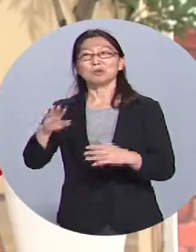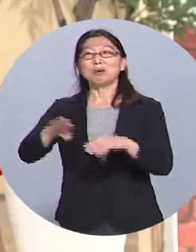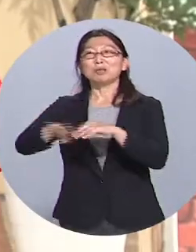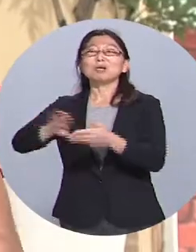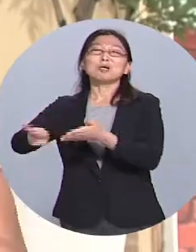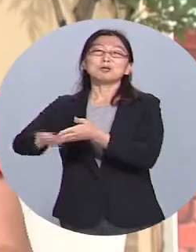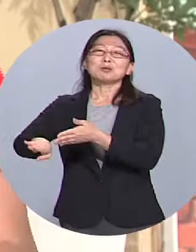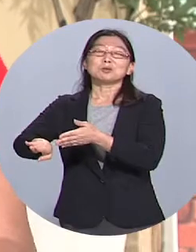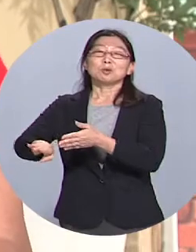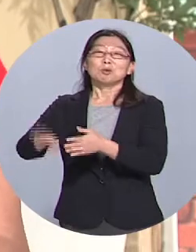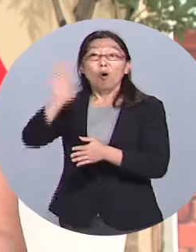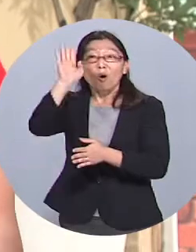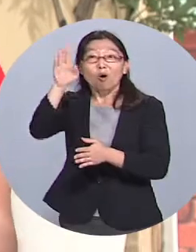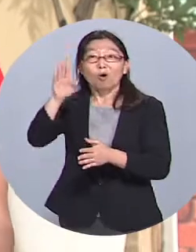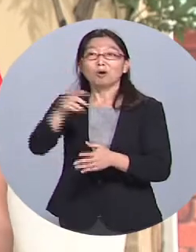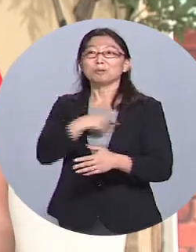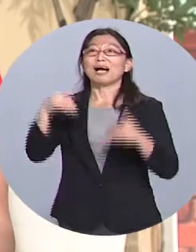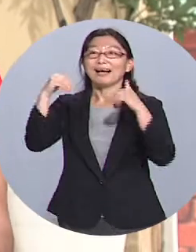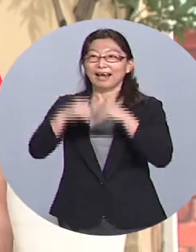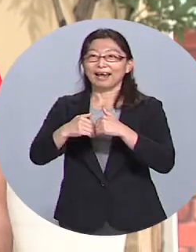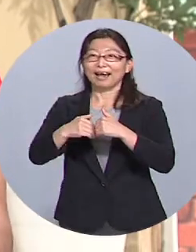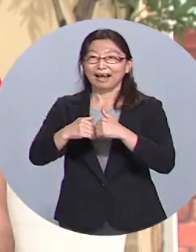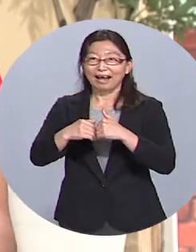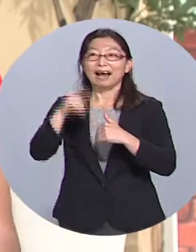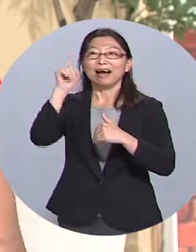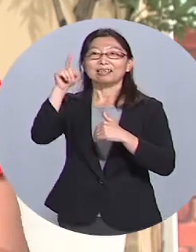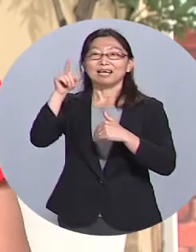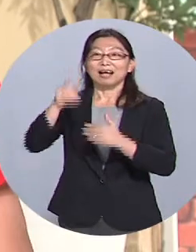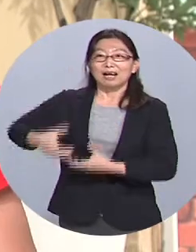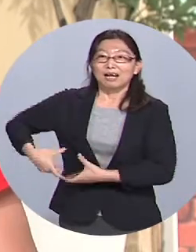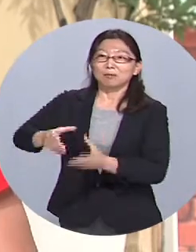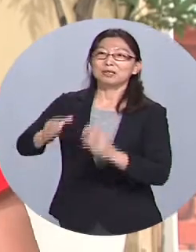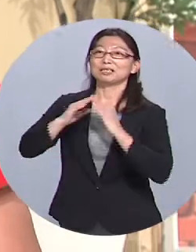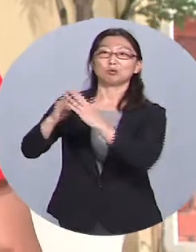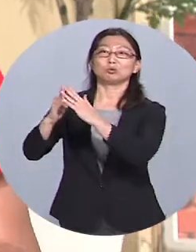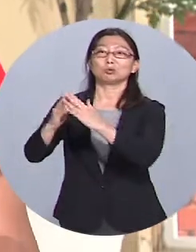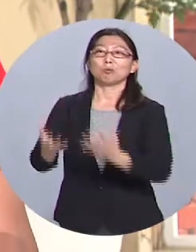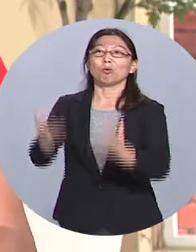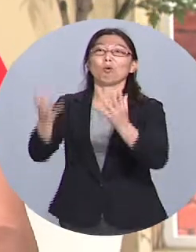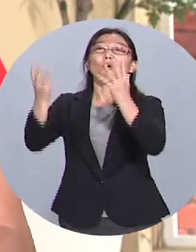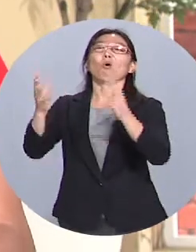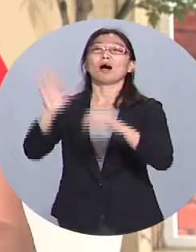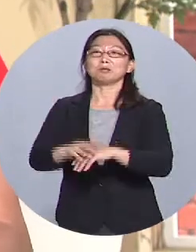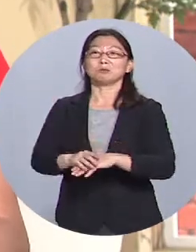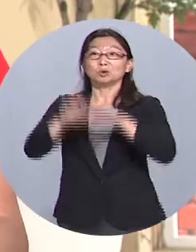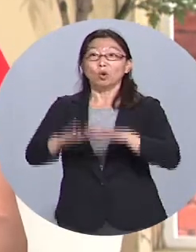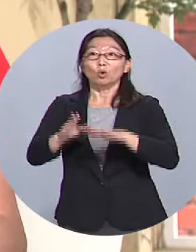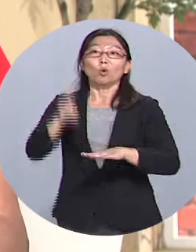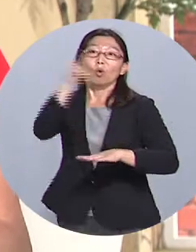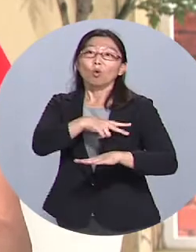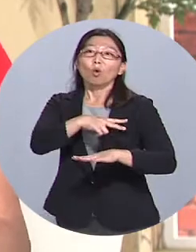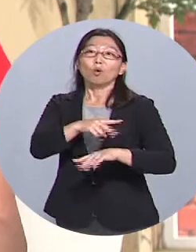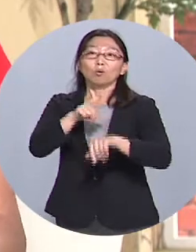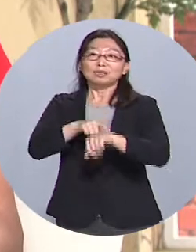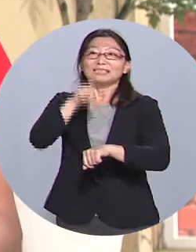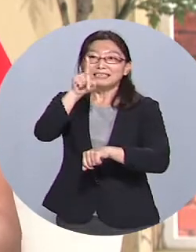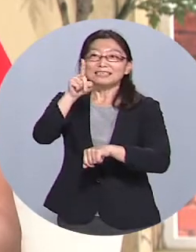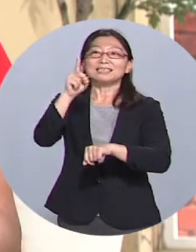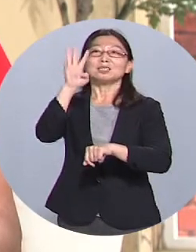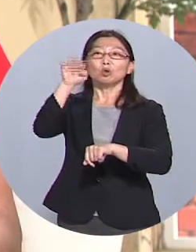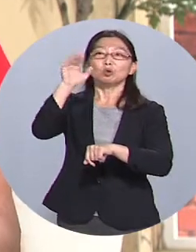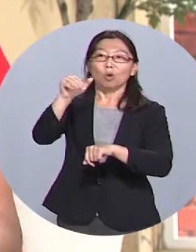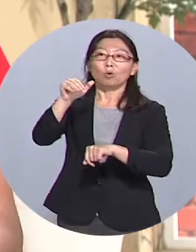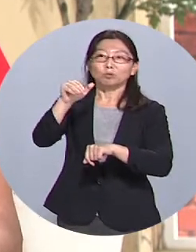れからあるんですよ。 おお、何何 はい、熊谷ではですね、ラグビータウンとして盛り上がっていまして、はい、今日午後1時45分から、はい、熊